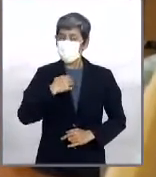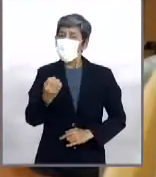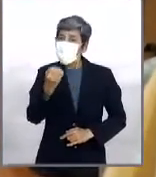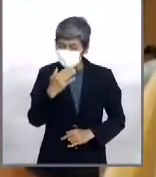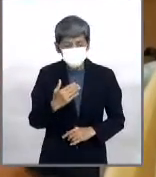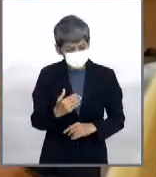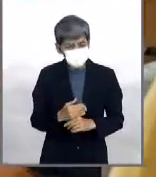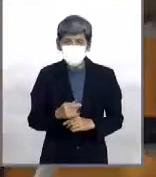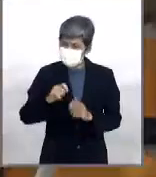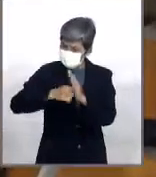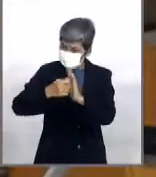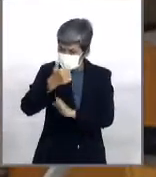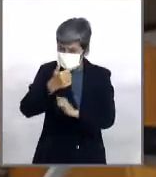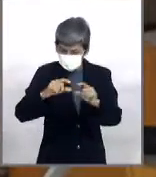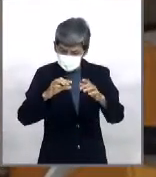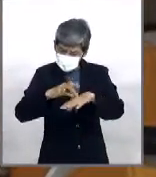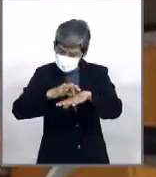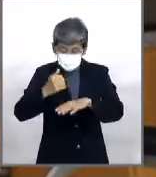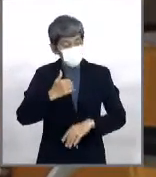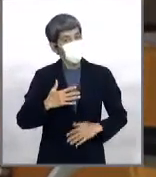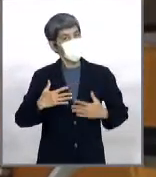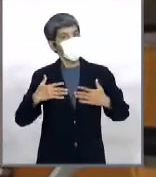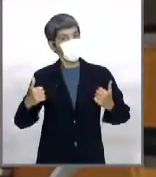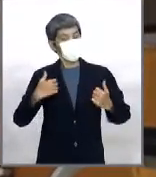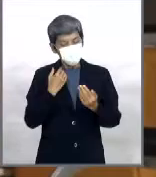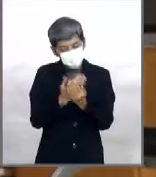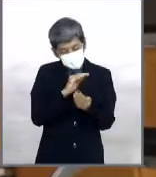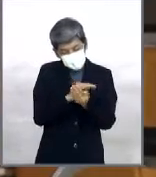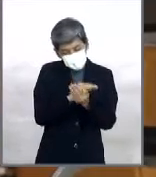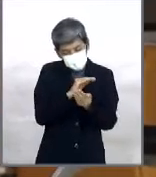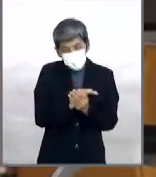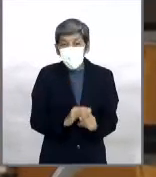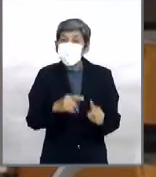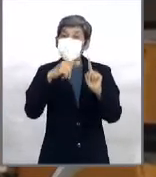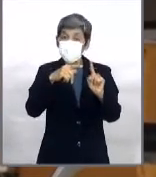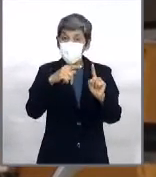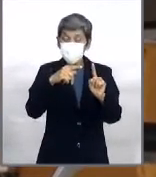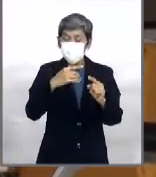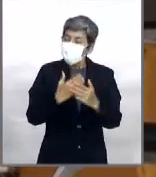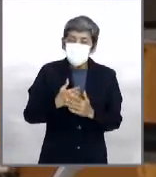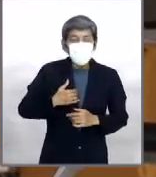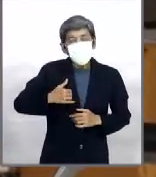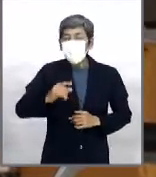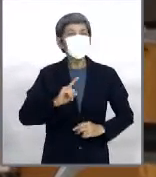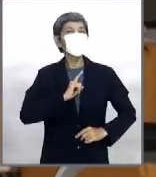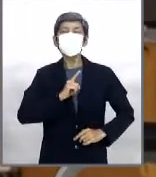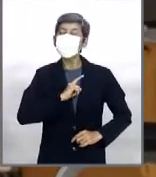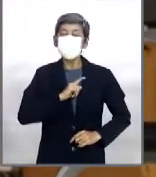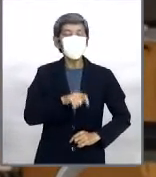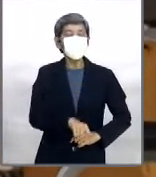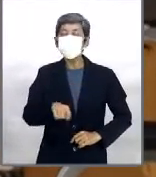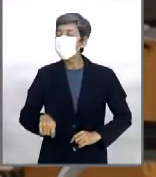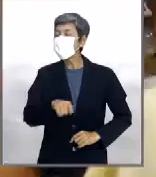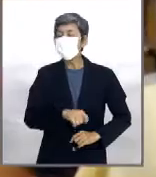กเฮ้ยใช้ดีมากเลยก็ทำให้เรามีความสุขมากเราก็พอเก็บเงินได้สักประมาณ 1,000 เนาะก็เริ่มไปเดินคนเดียวแถวว